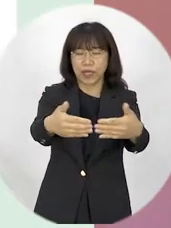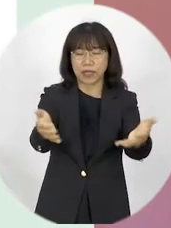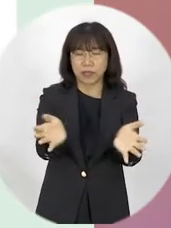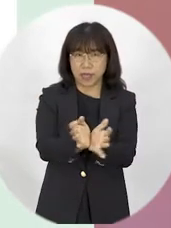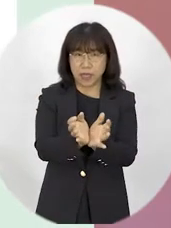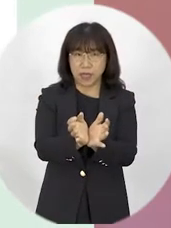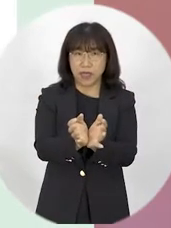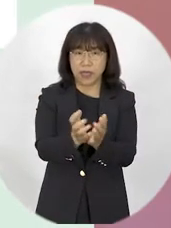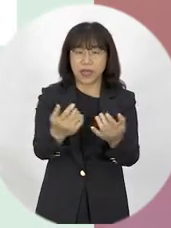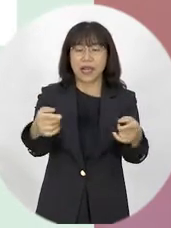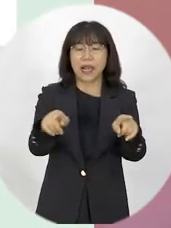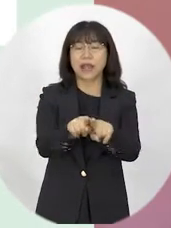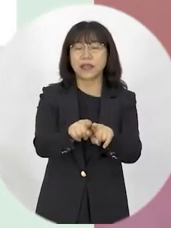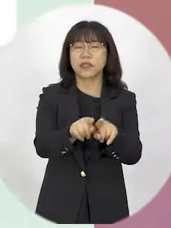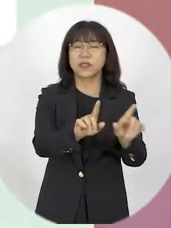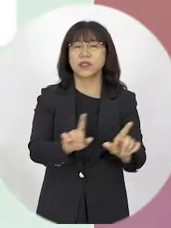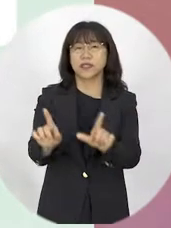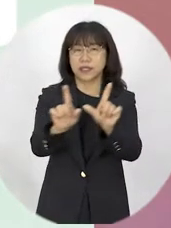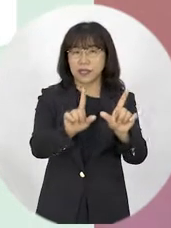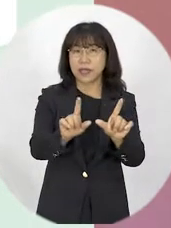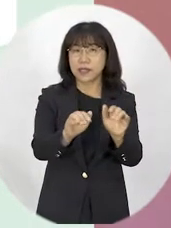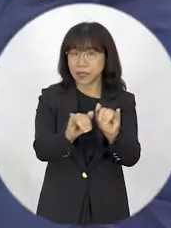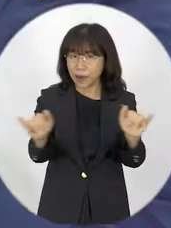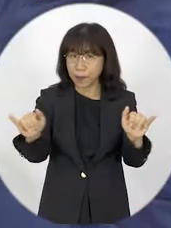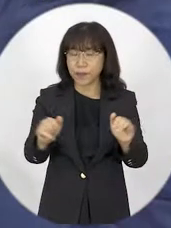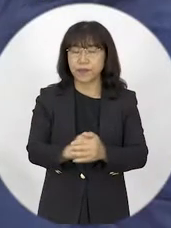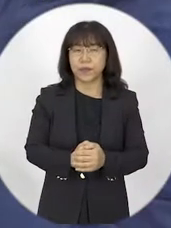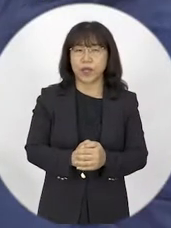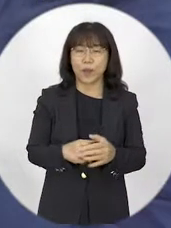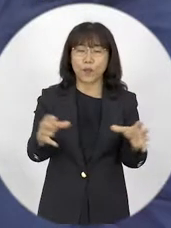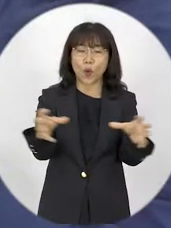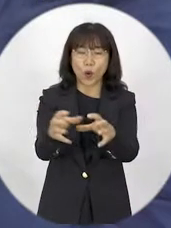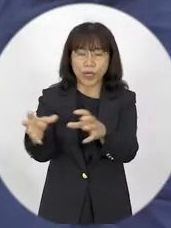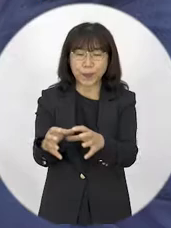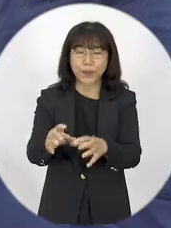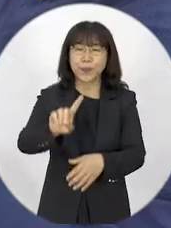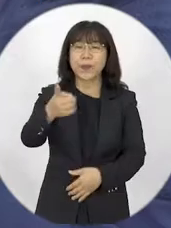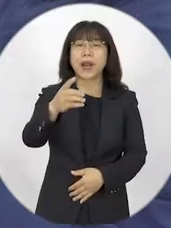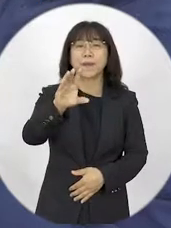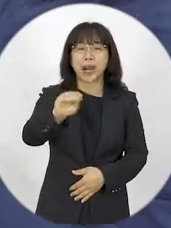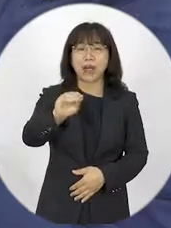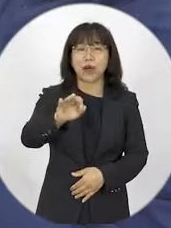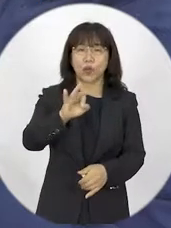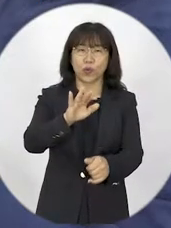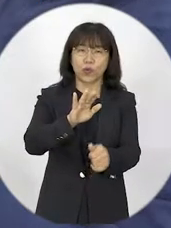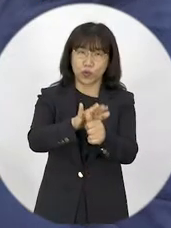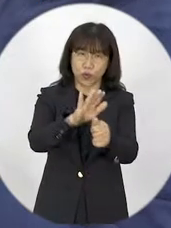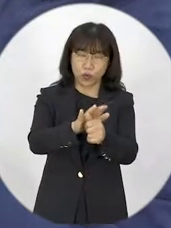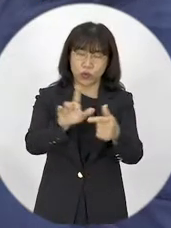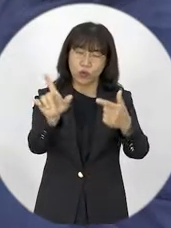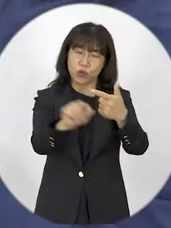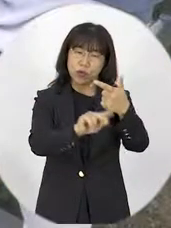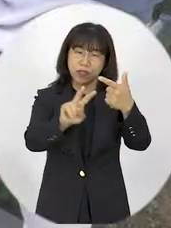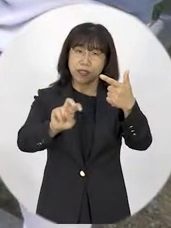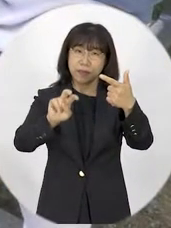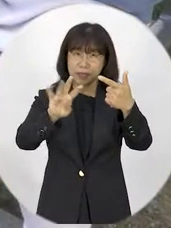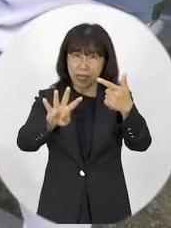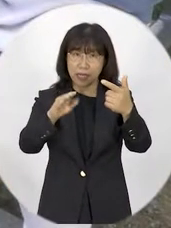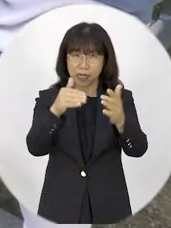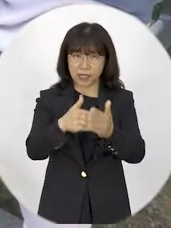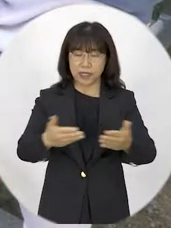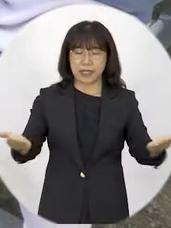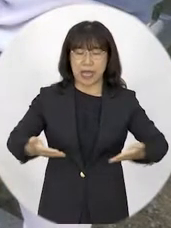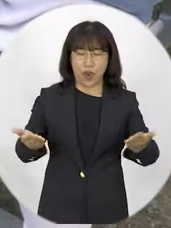제안자 3명은 같은 행정동에 거주해야 합니다. 모임별 최대 100만 원까지 지원하며 오는 6월